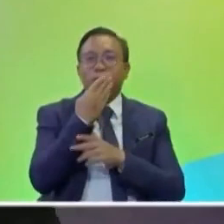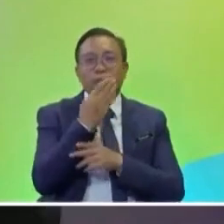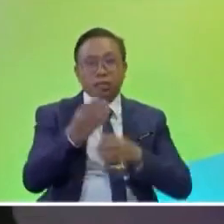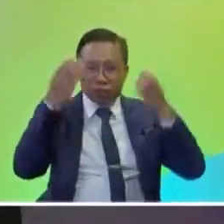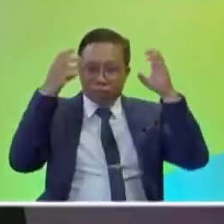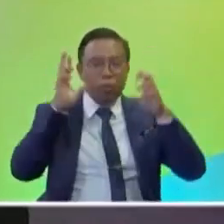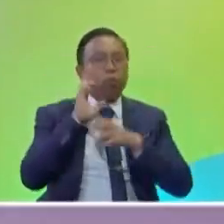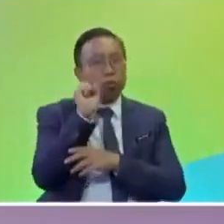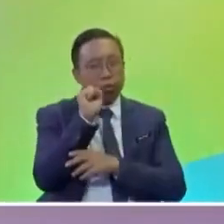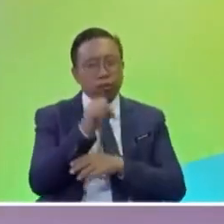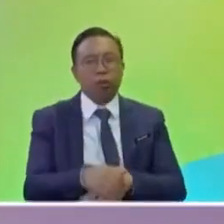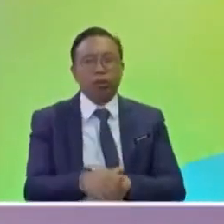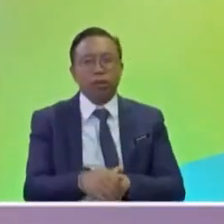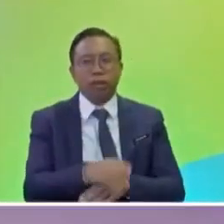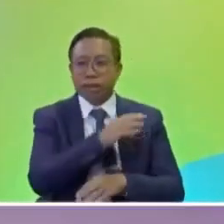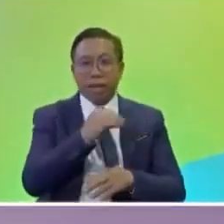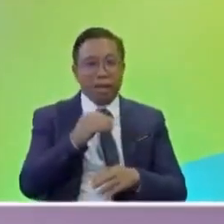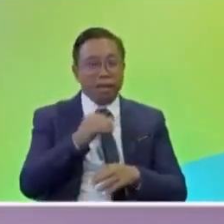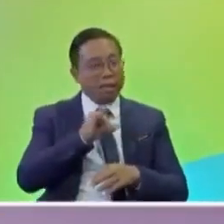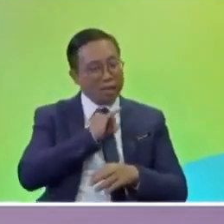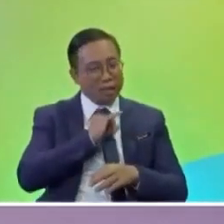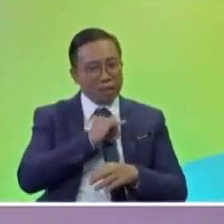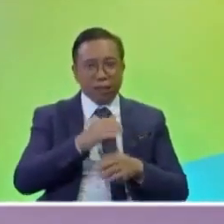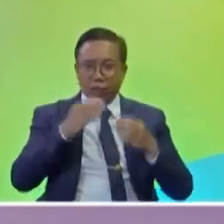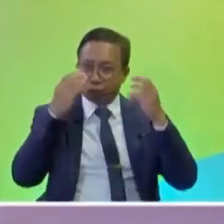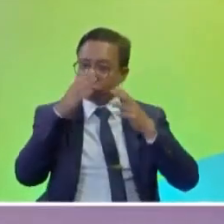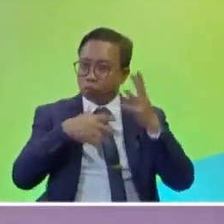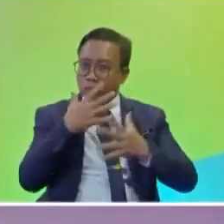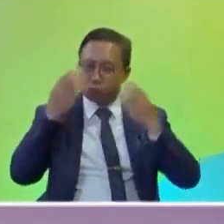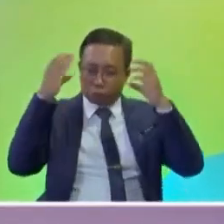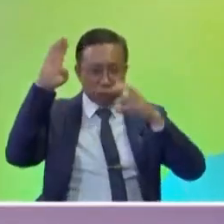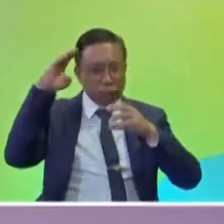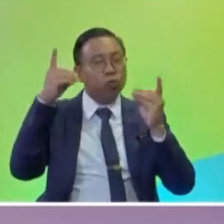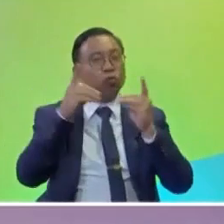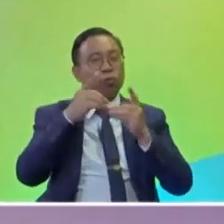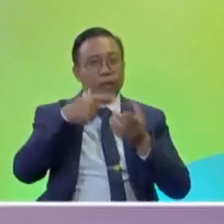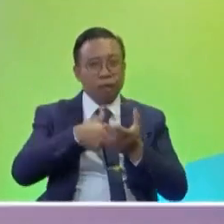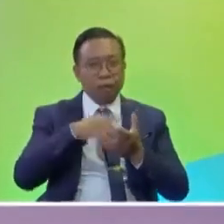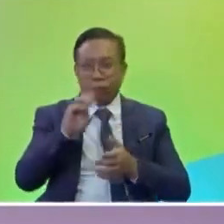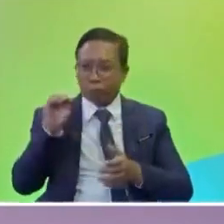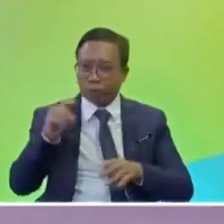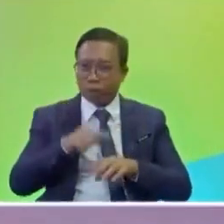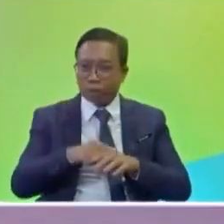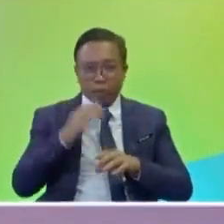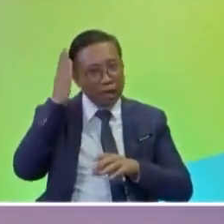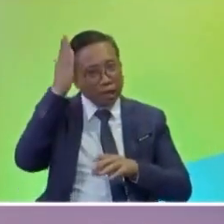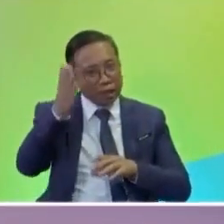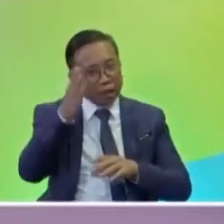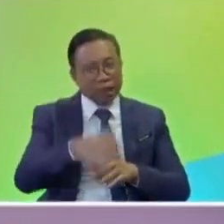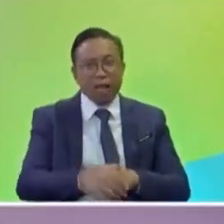Cikgu Rosiani. Sama. Dan juga Cikgu Juru Bahasa Isyarat kita, Cikgu Bukhari. Semoga berjumpa lagi murid-murid di episod akan